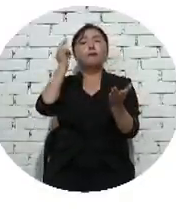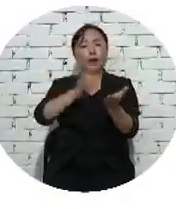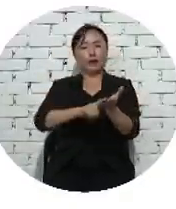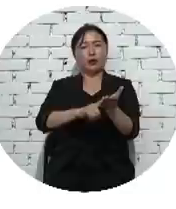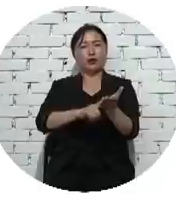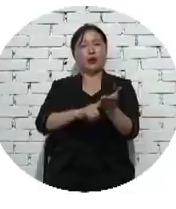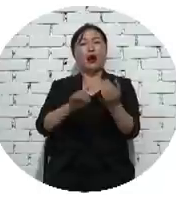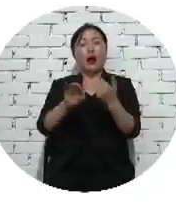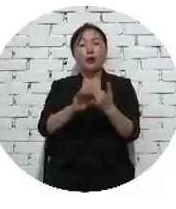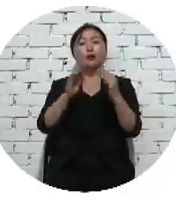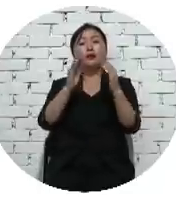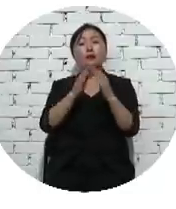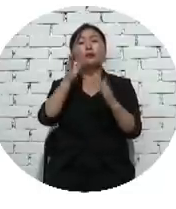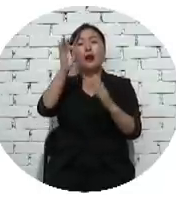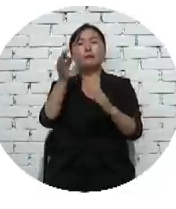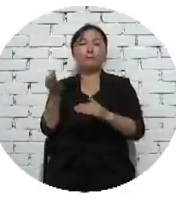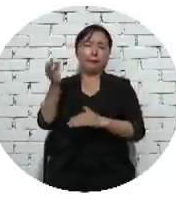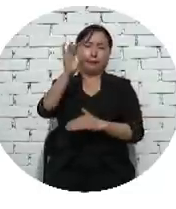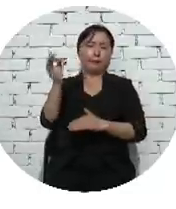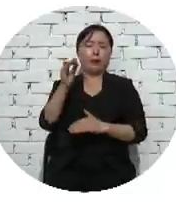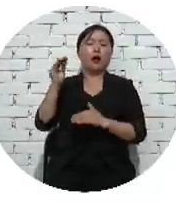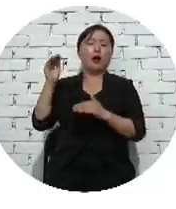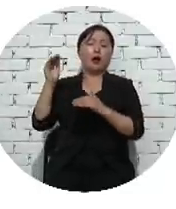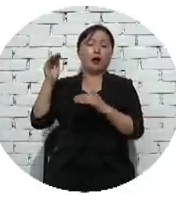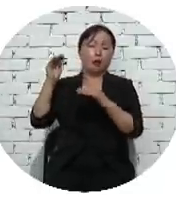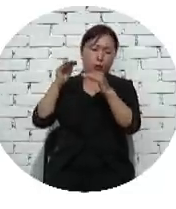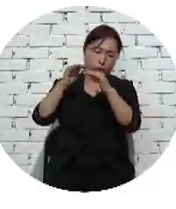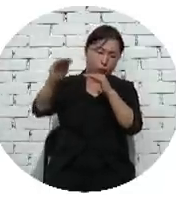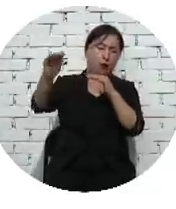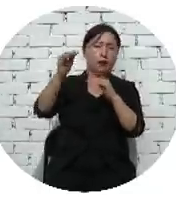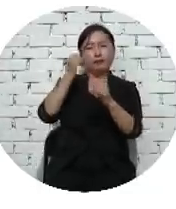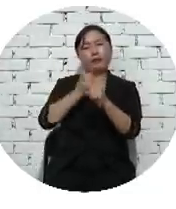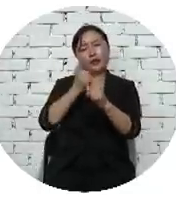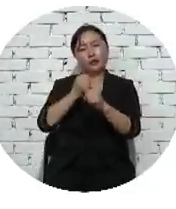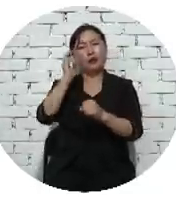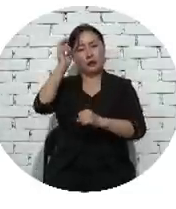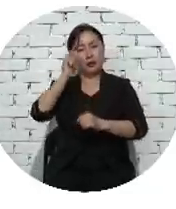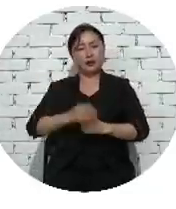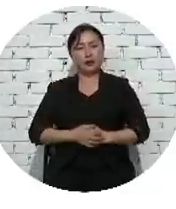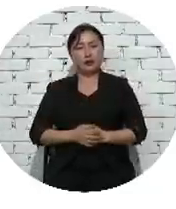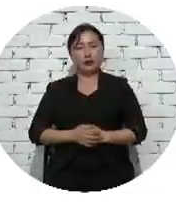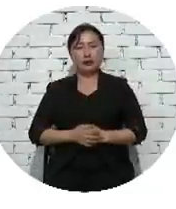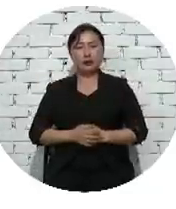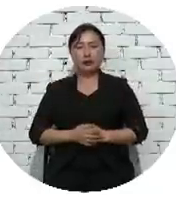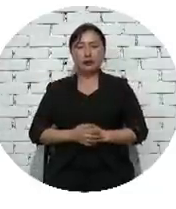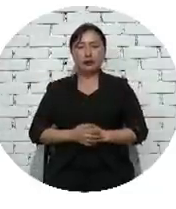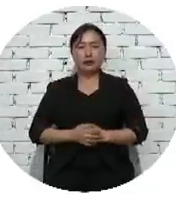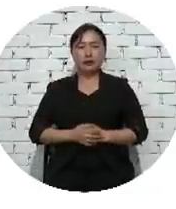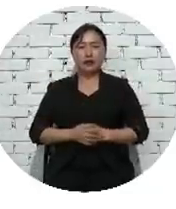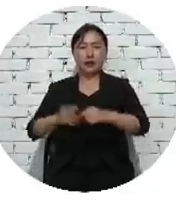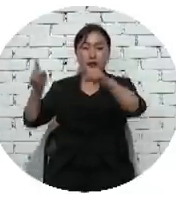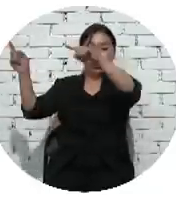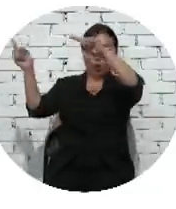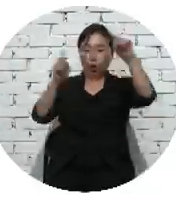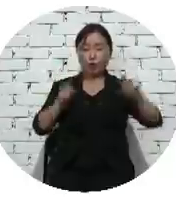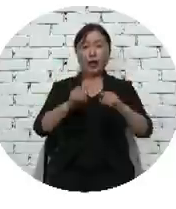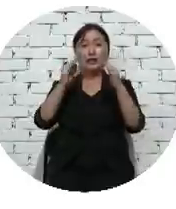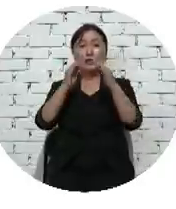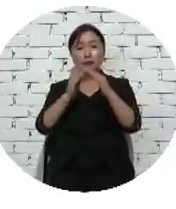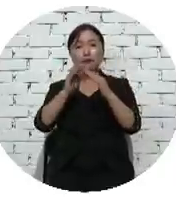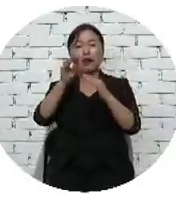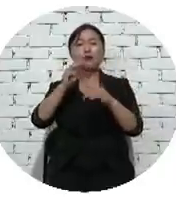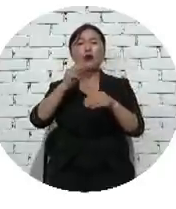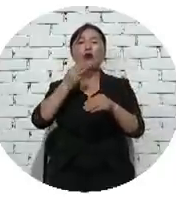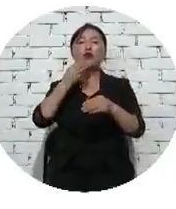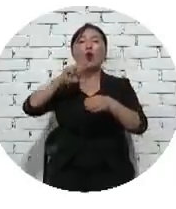그 집값을 좀 잡는 방안이 나오겠죠. 그래 이제 일단 전국의 집값은